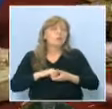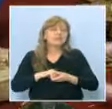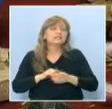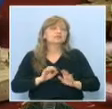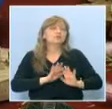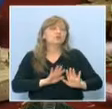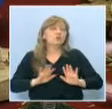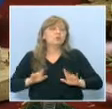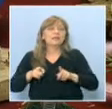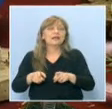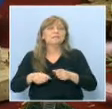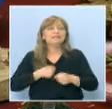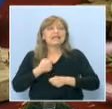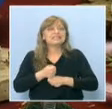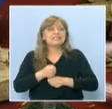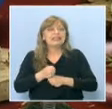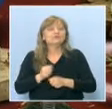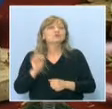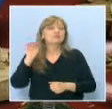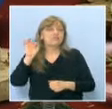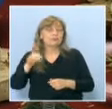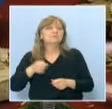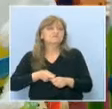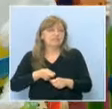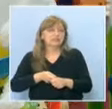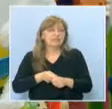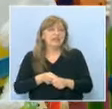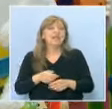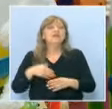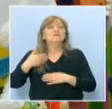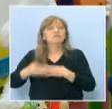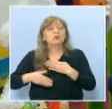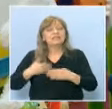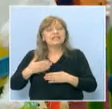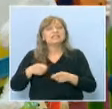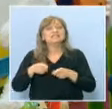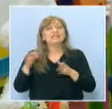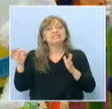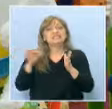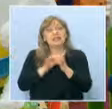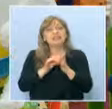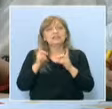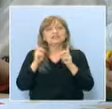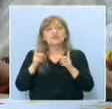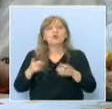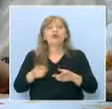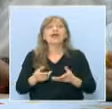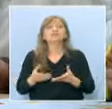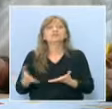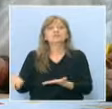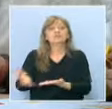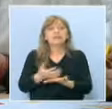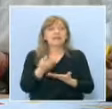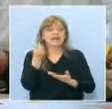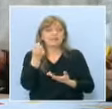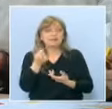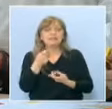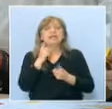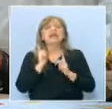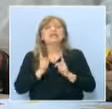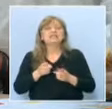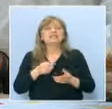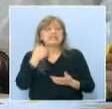подпомагаме тази дейност да бъде осъществена и съответно в последствие целта, за която са събрани средствата, да бъде разходвана по начина, по който